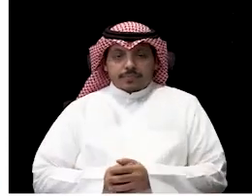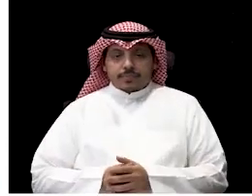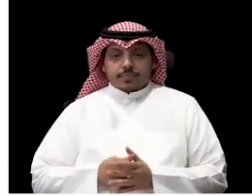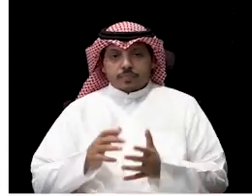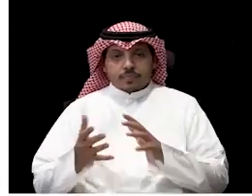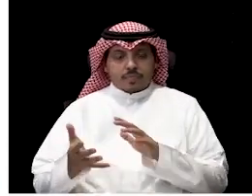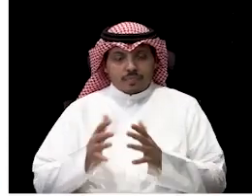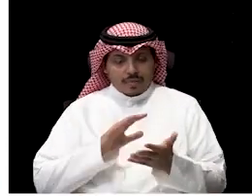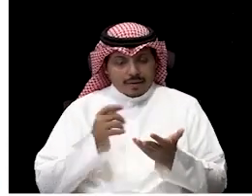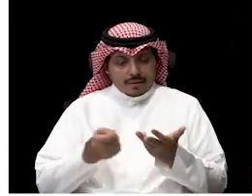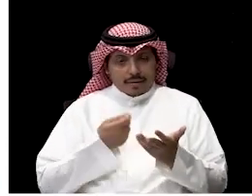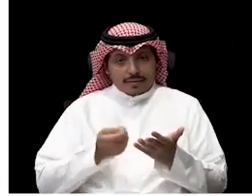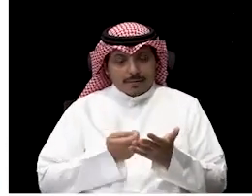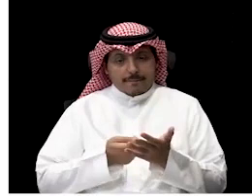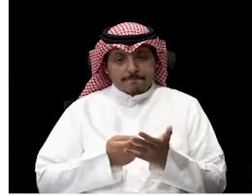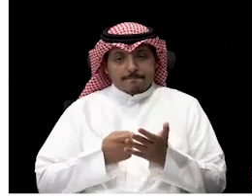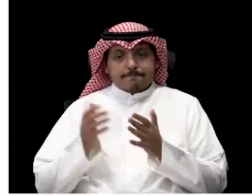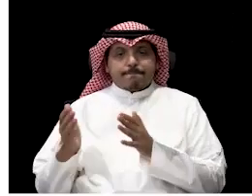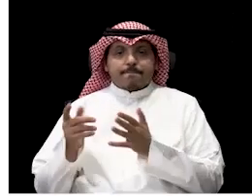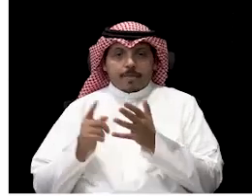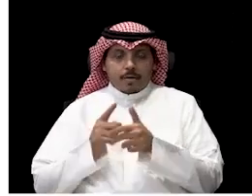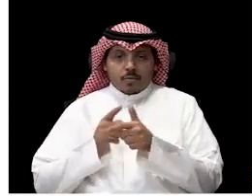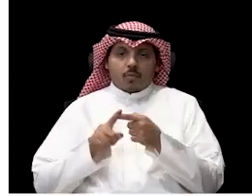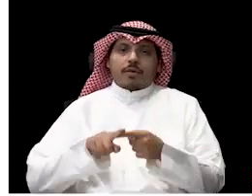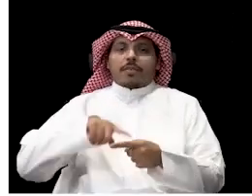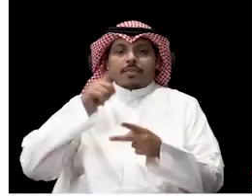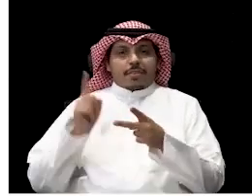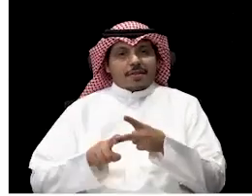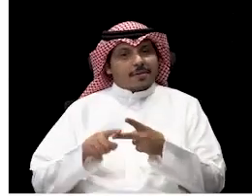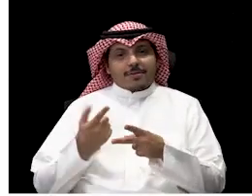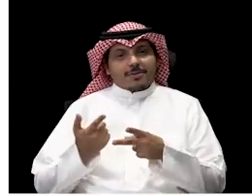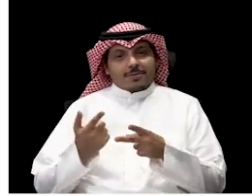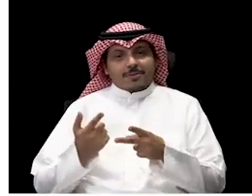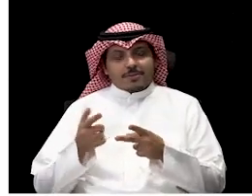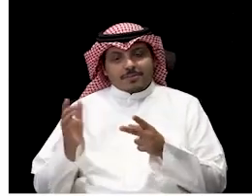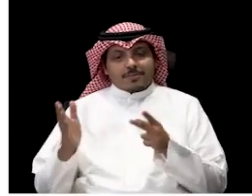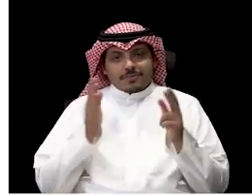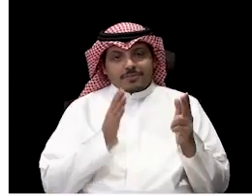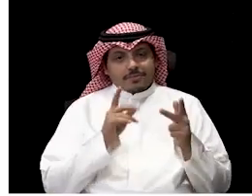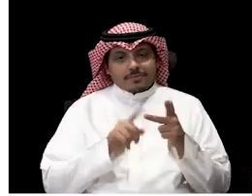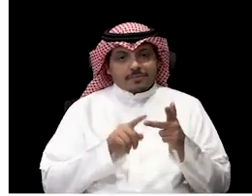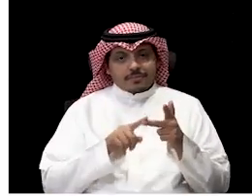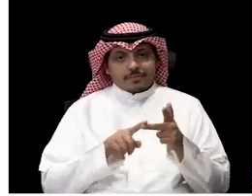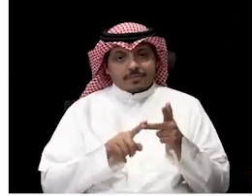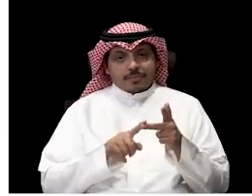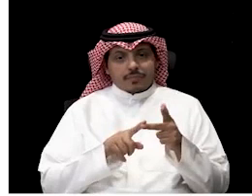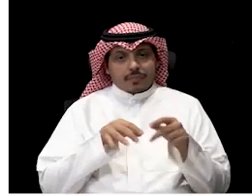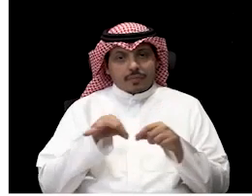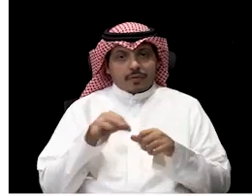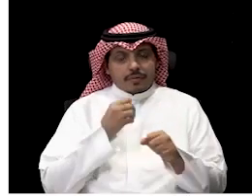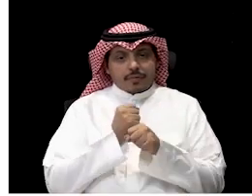وصفها وصفا واضحا. ثم ماذا؟ هذه الخطوة جدا مهمة، التخطيط للأعمال التي